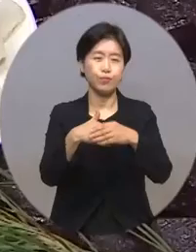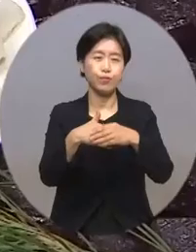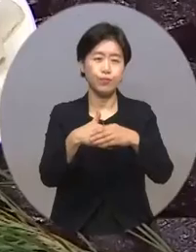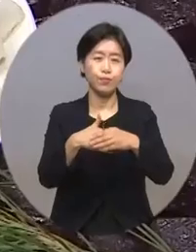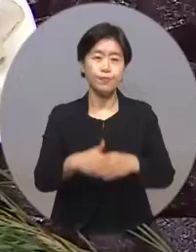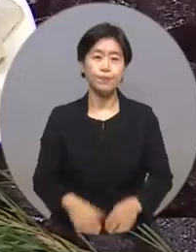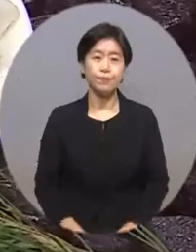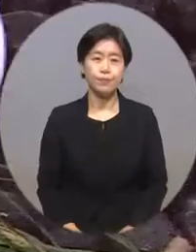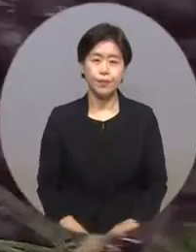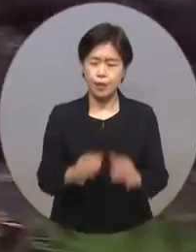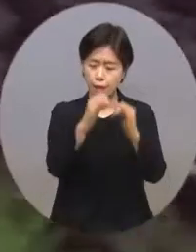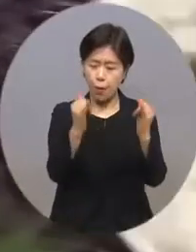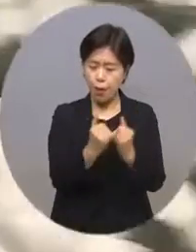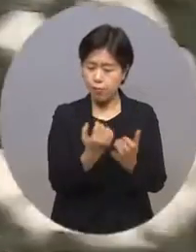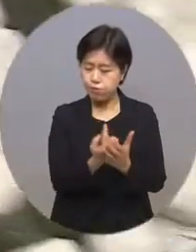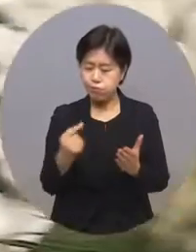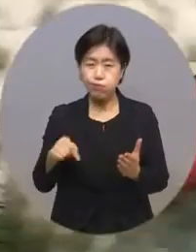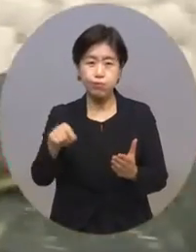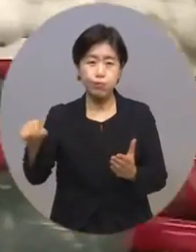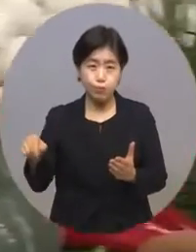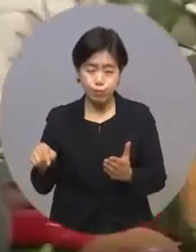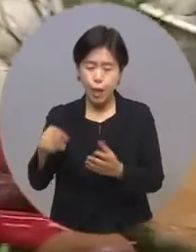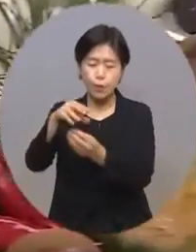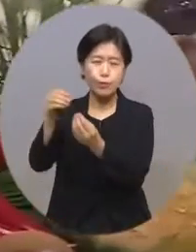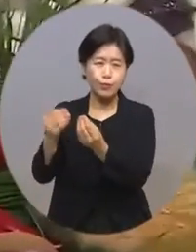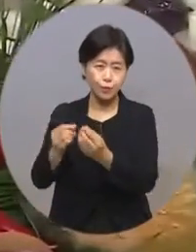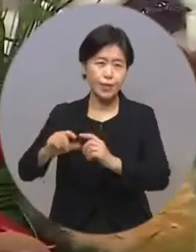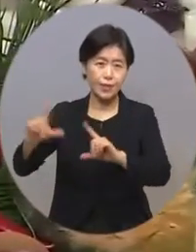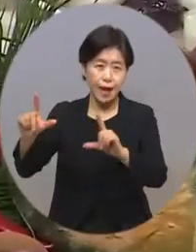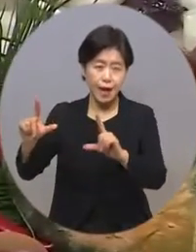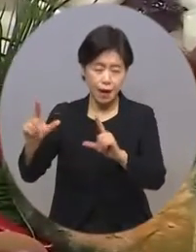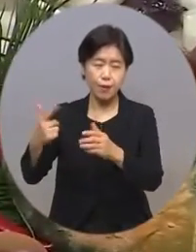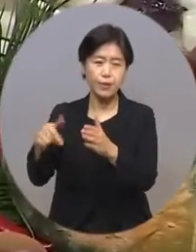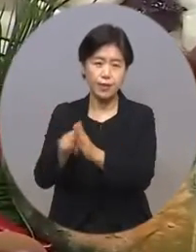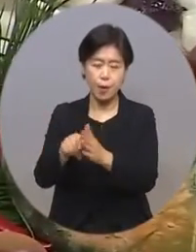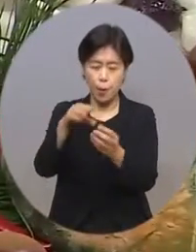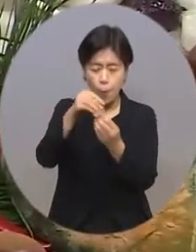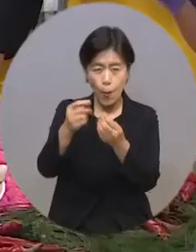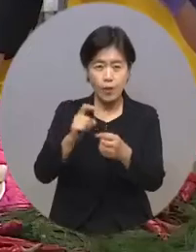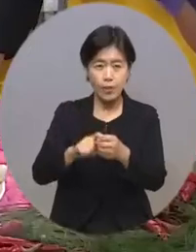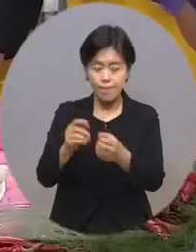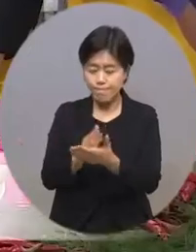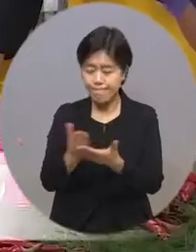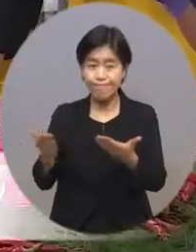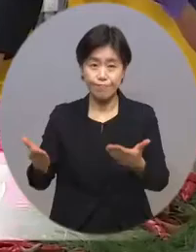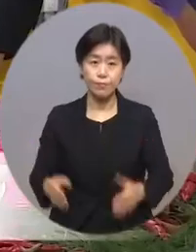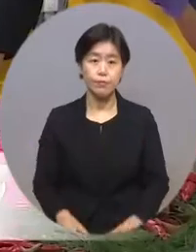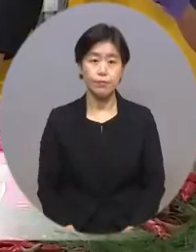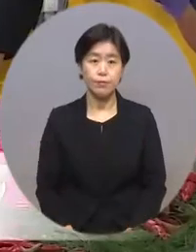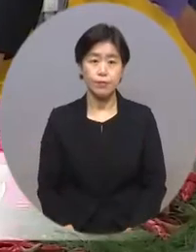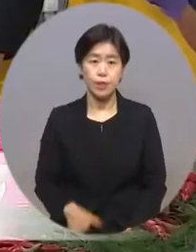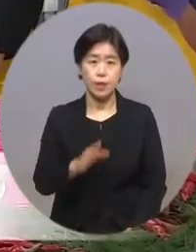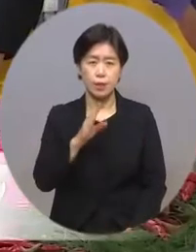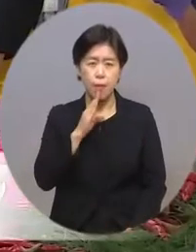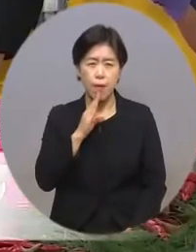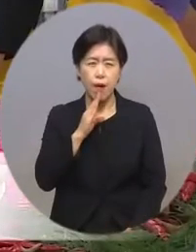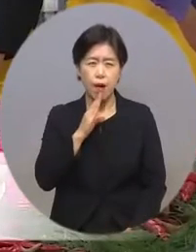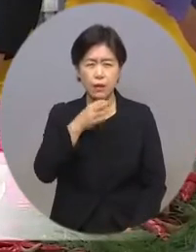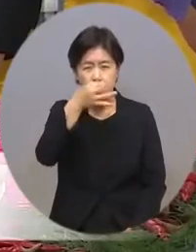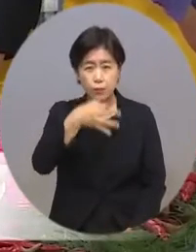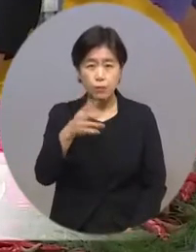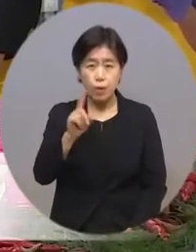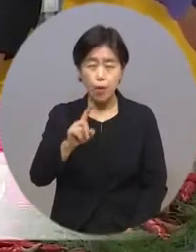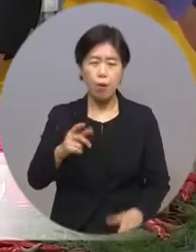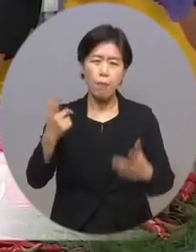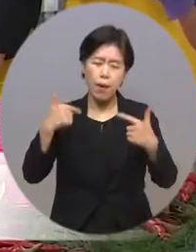맞잡고 취약계층의 풍성한 한가위를 위해 송편 나눔 행사를 가졌습니다. 가장 취약한 건 일단 하루하루의